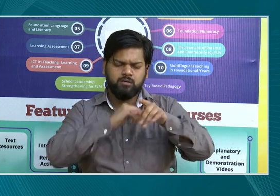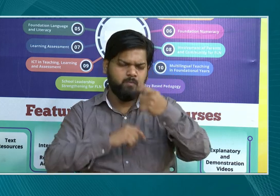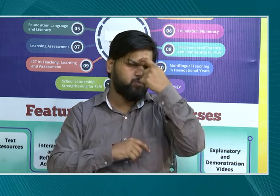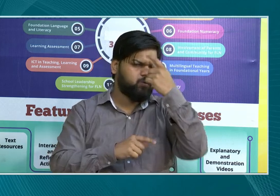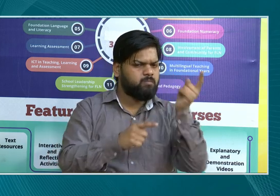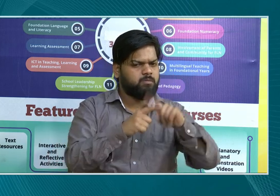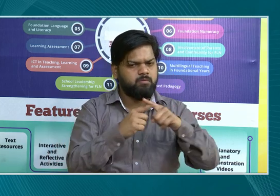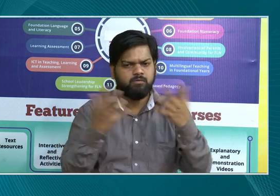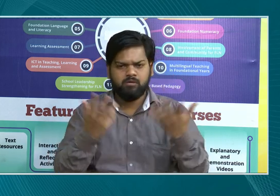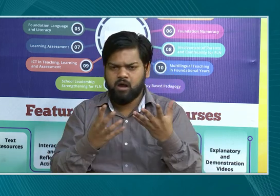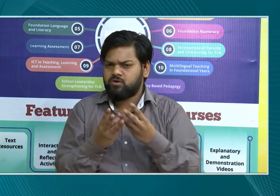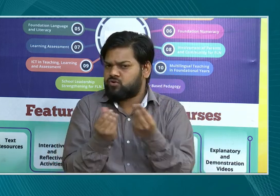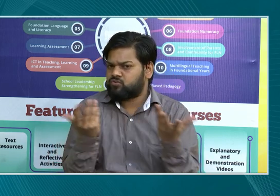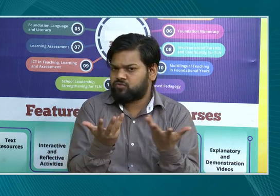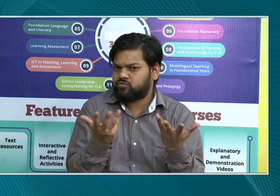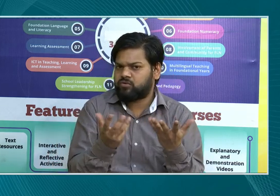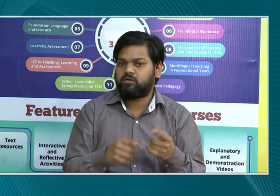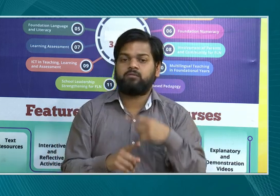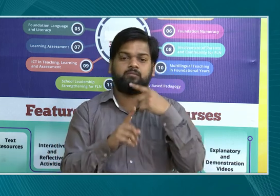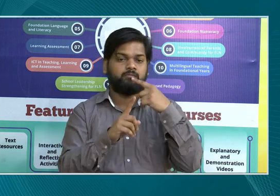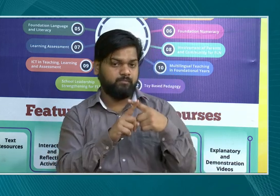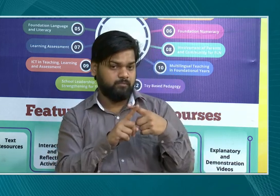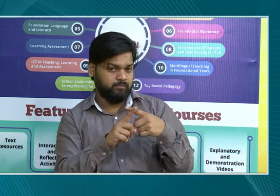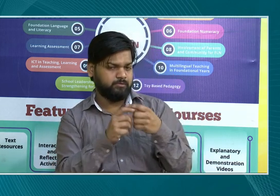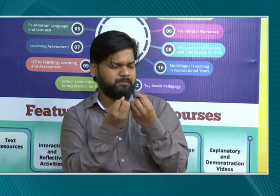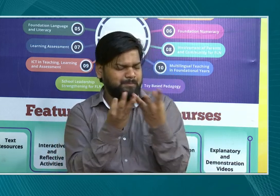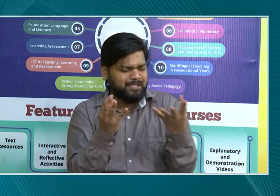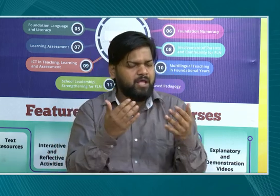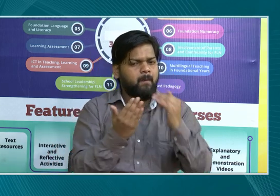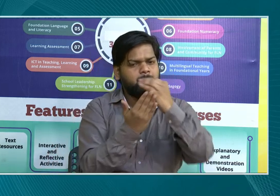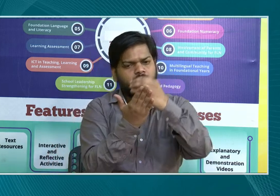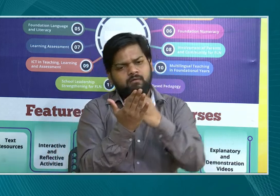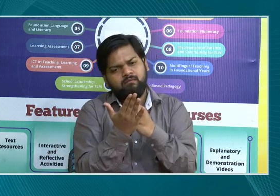सॉल्यूशंस फॉर डी वेल बीइंग ऑफ ऑल एंड इन डूइंग